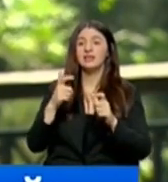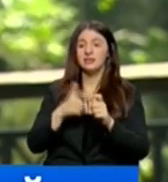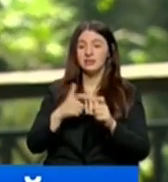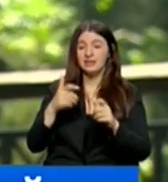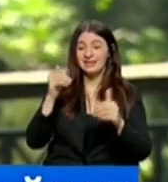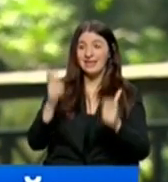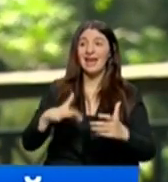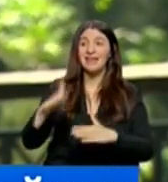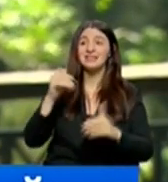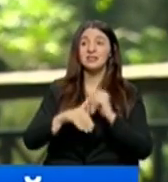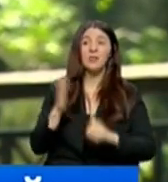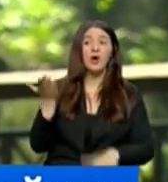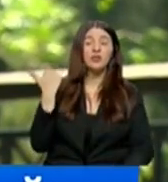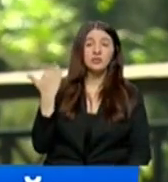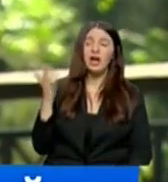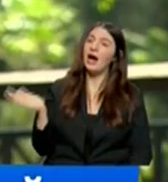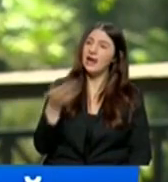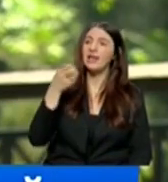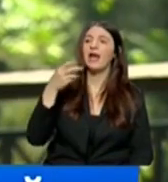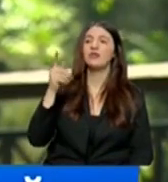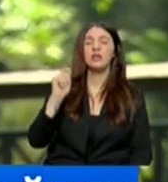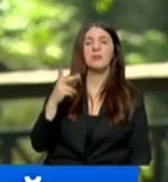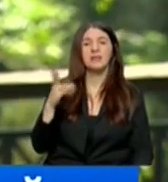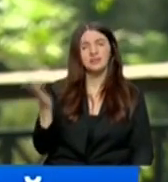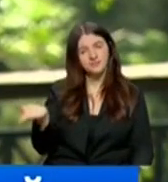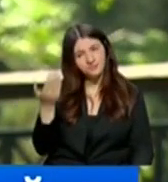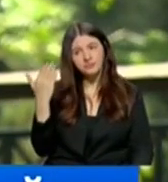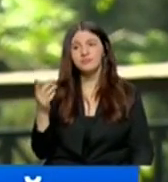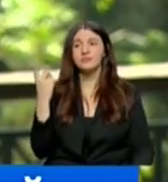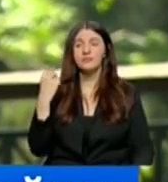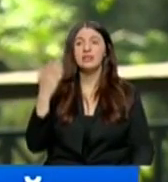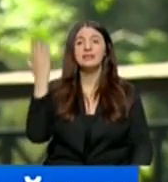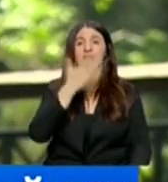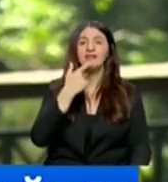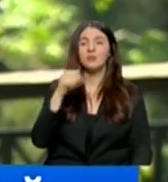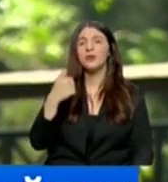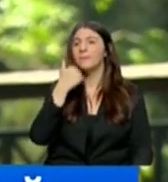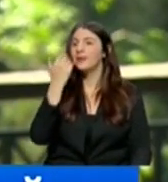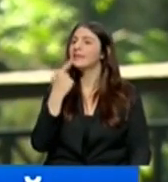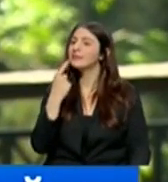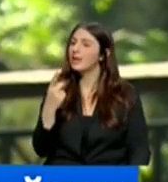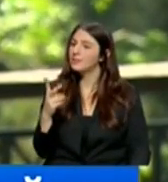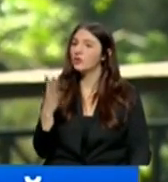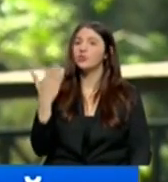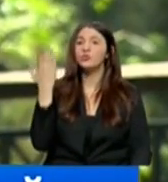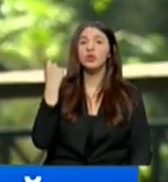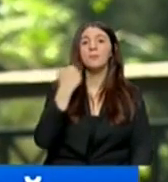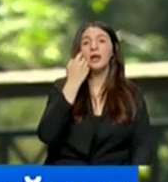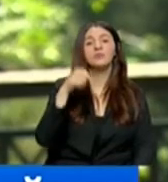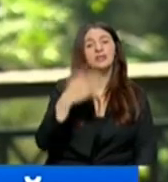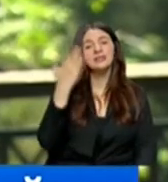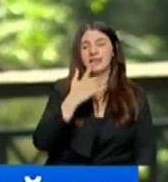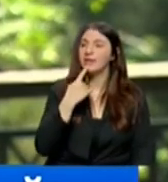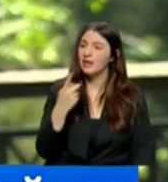öncesinde. Hadi Erdoğan yapabilir. Yani dün siyah dediğine bugün beyaz. Dün beyaz dediğine bugün